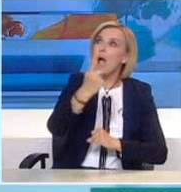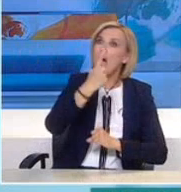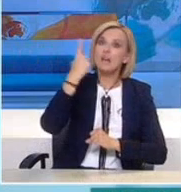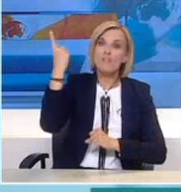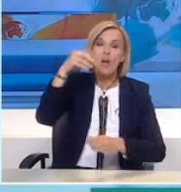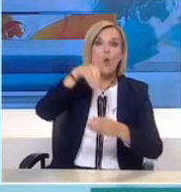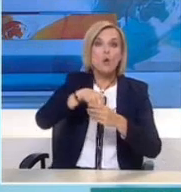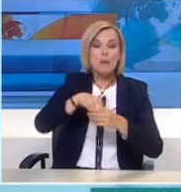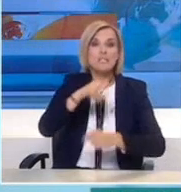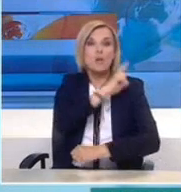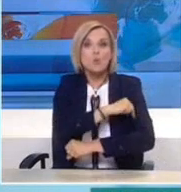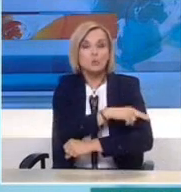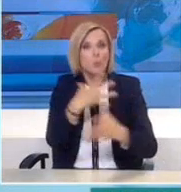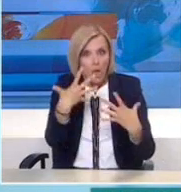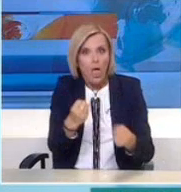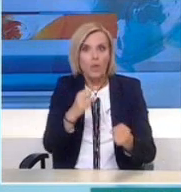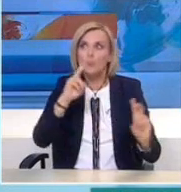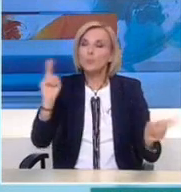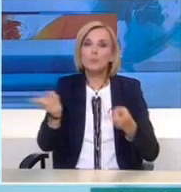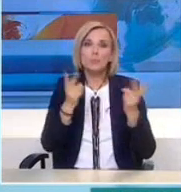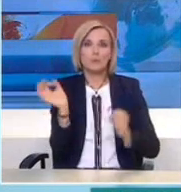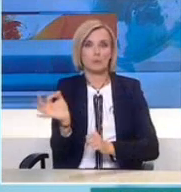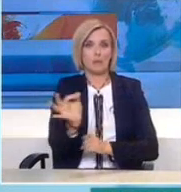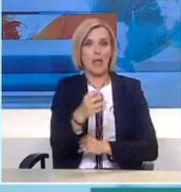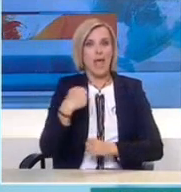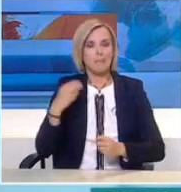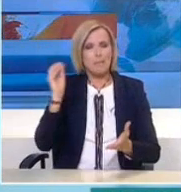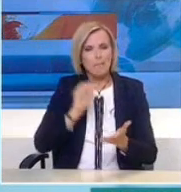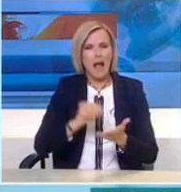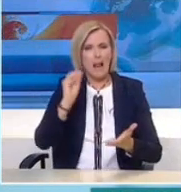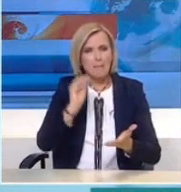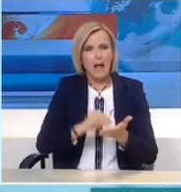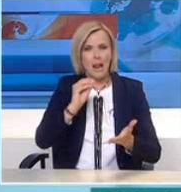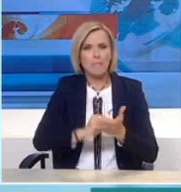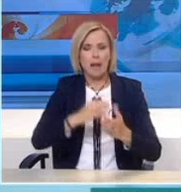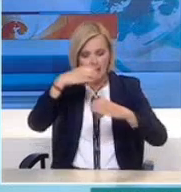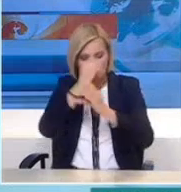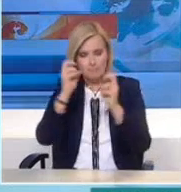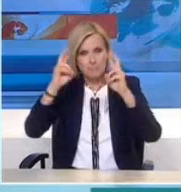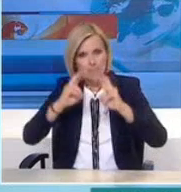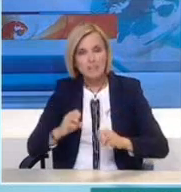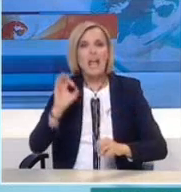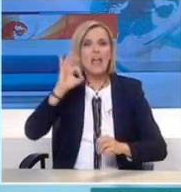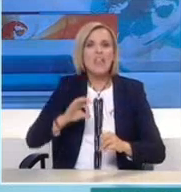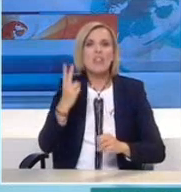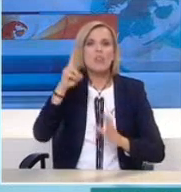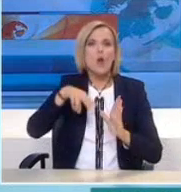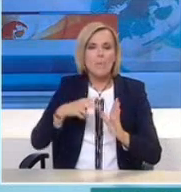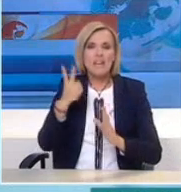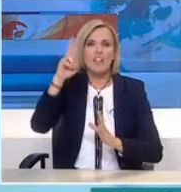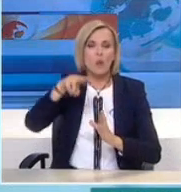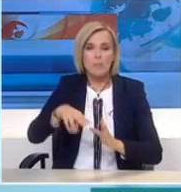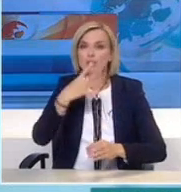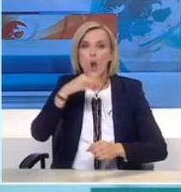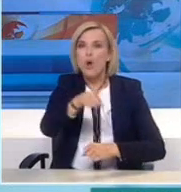αυξημένη επαγρύπνηση για αυτούς τους ανθρώπους και θα γίνεται επαναληπτικός εργαστηριακός έλεγχος ανά 2 με 3 μέρες, ανάλογα με την ημέρα της